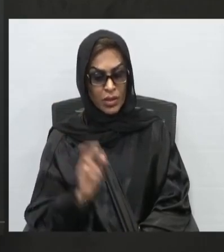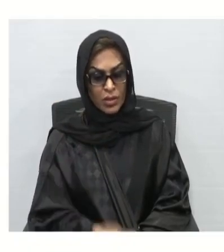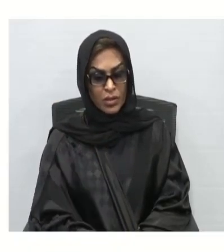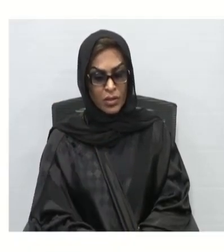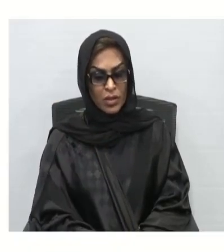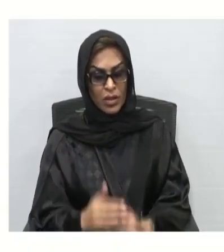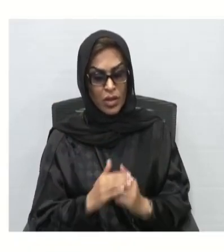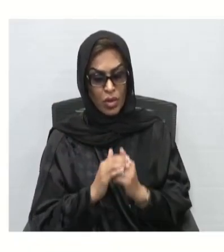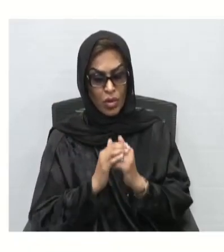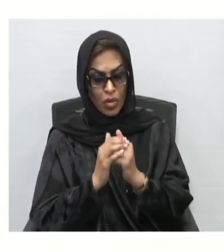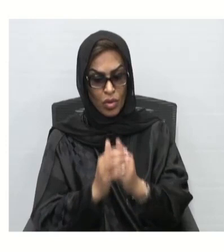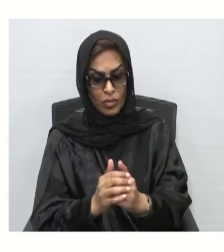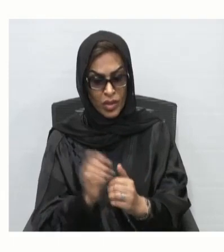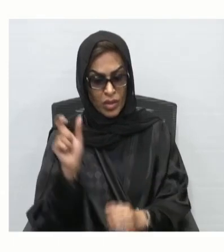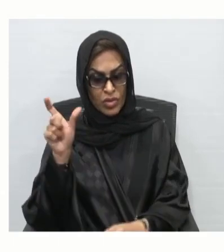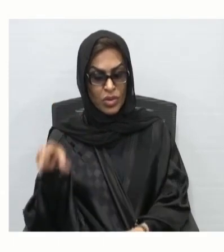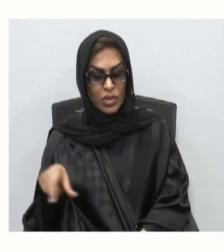خدمه العملاء